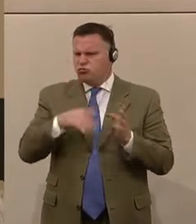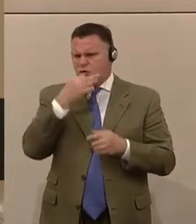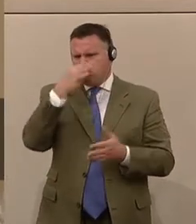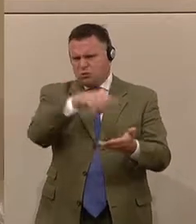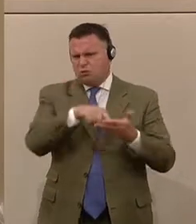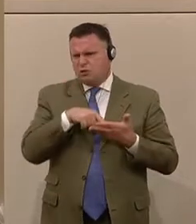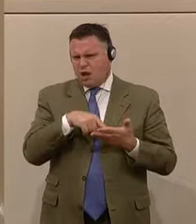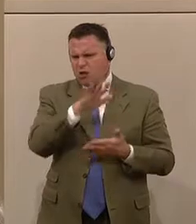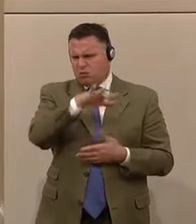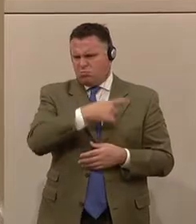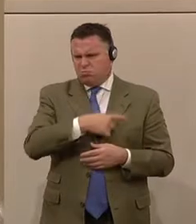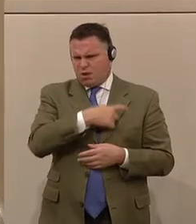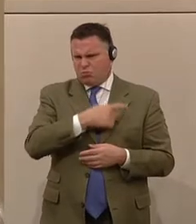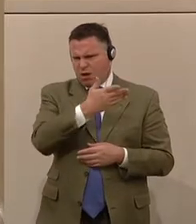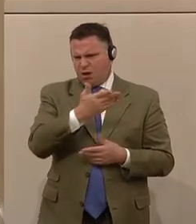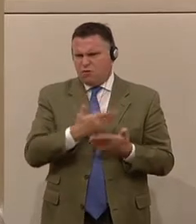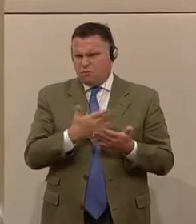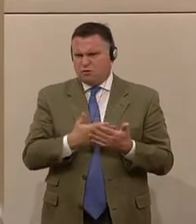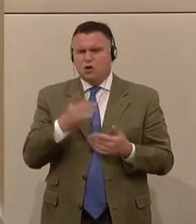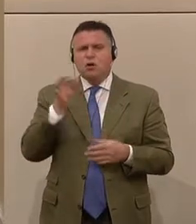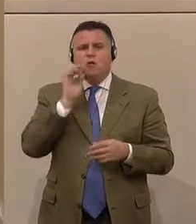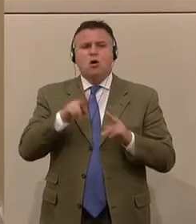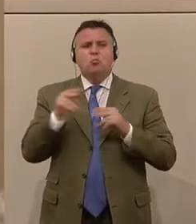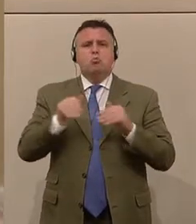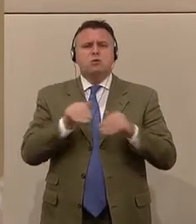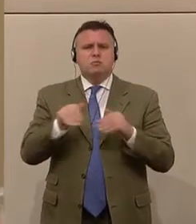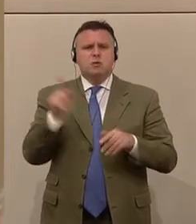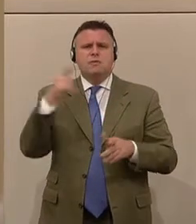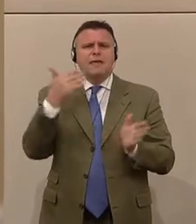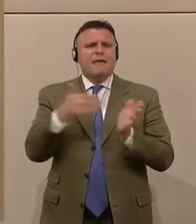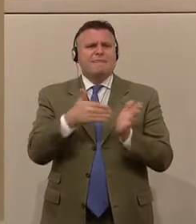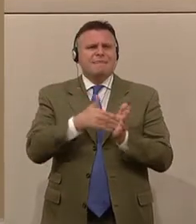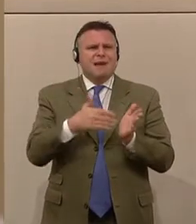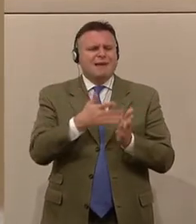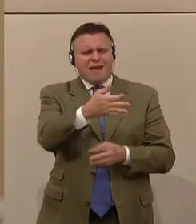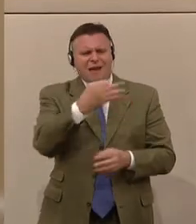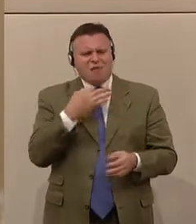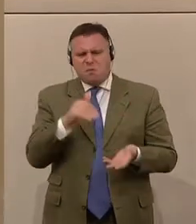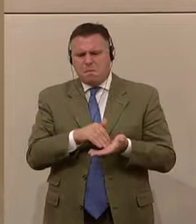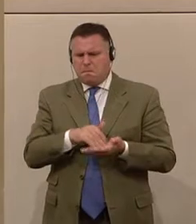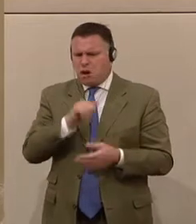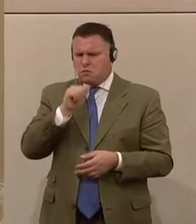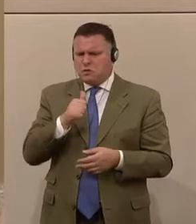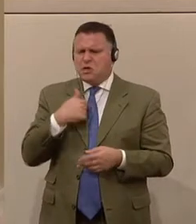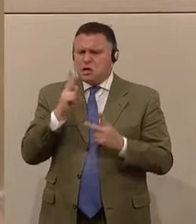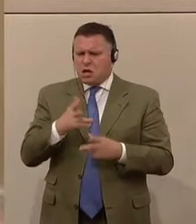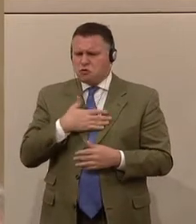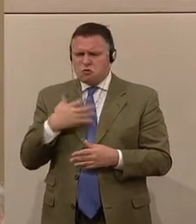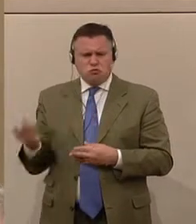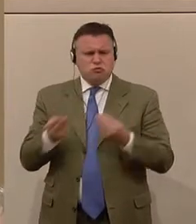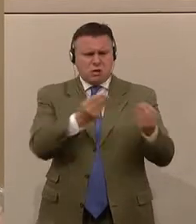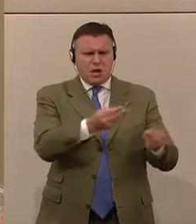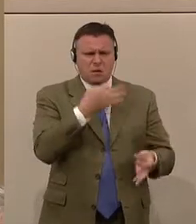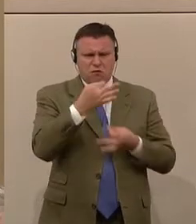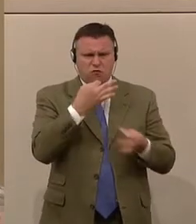wenn vorher die Frau Bundesminister darauf hingewiesen hat, dass es diese dringliche Anfrage nicht gebraucht hätte, um an diese Informationen